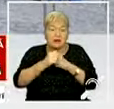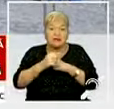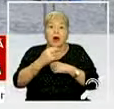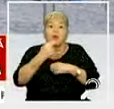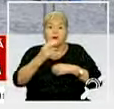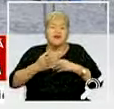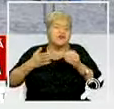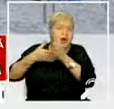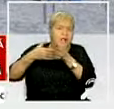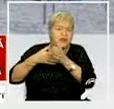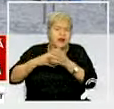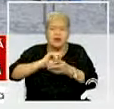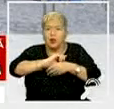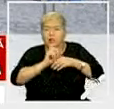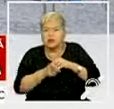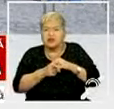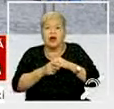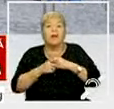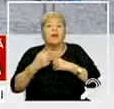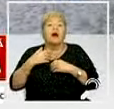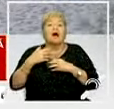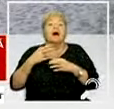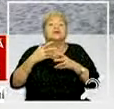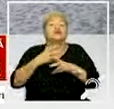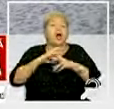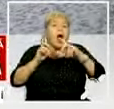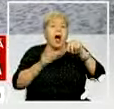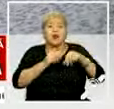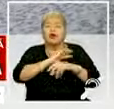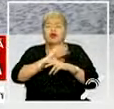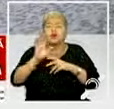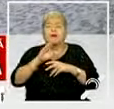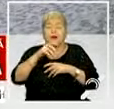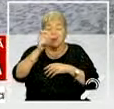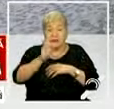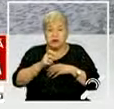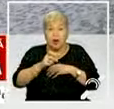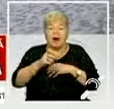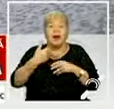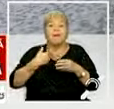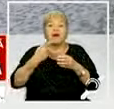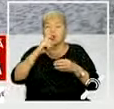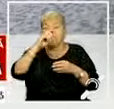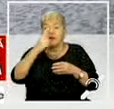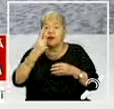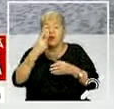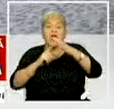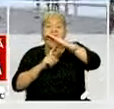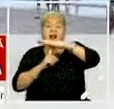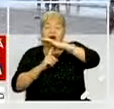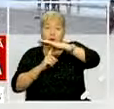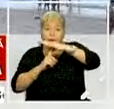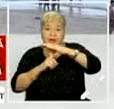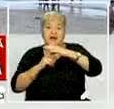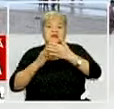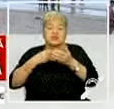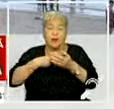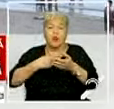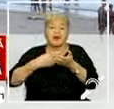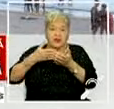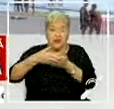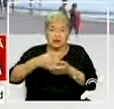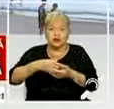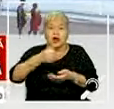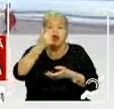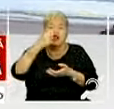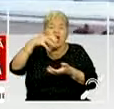polițiștii au venit imediat și au evacuat plaja pentru a permite unui elicopter să aterizeze. 6 echipaje de salvare s-au prezentat la fața